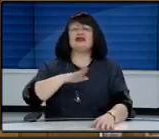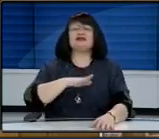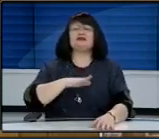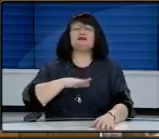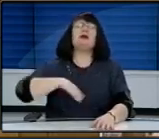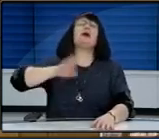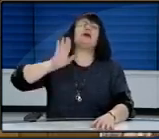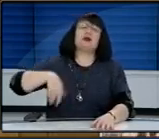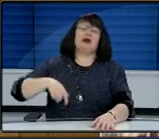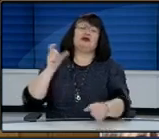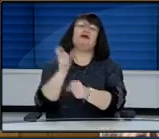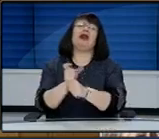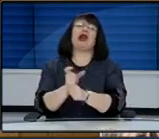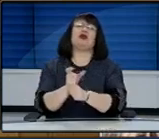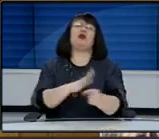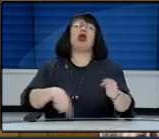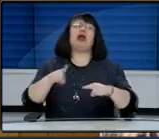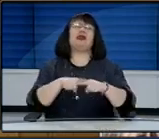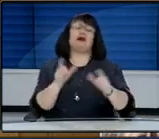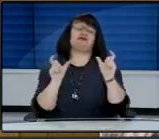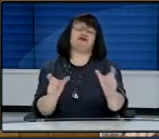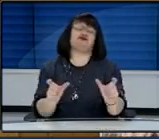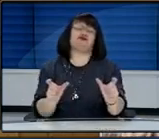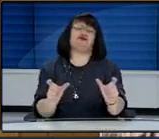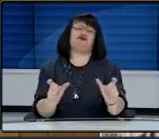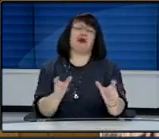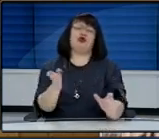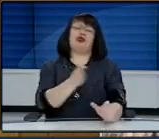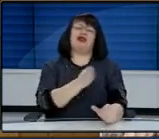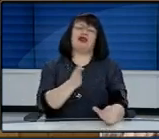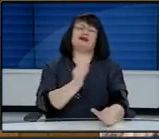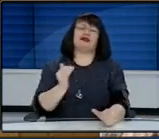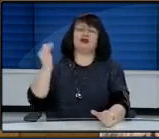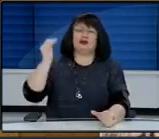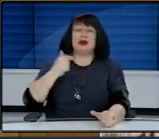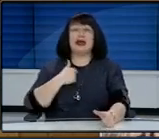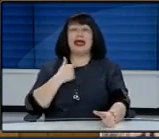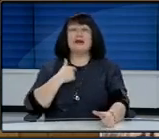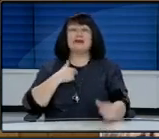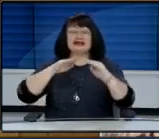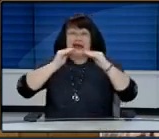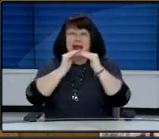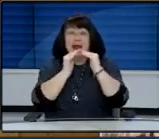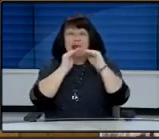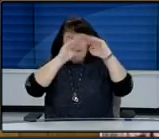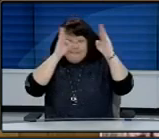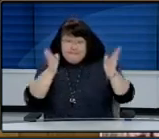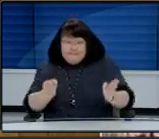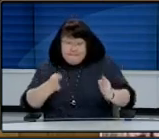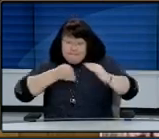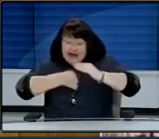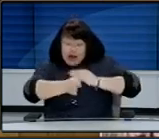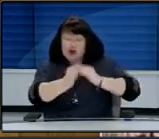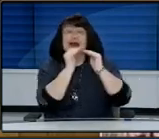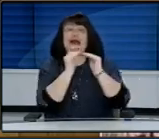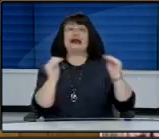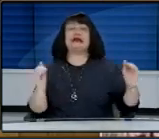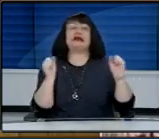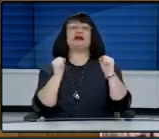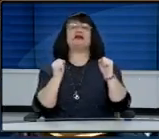φυλάκιο της Δύσης προς Ανατολάς. Για εμάς οφείλει να είναι ένας ευρωπαϊκός πυλώνας ειρήνης, σταθερότητας